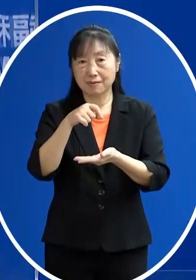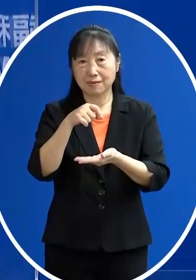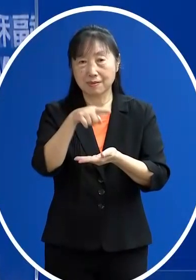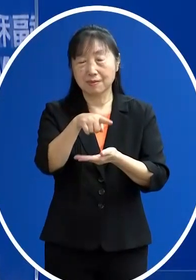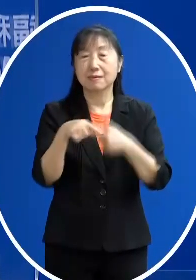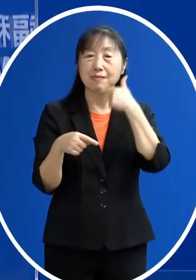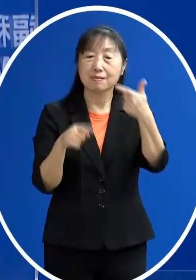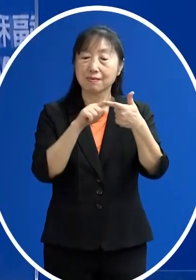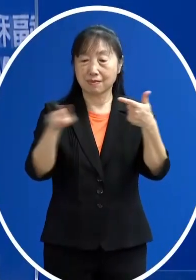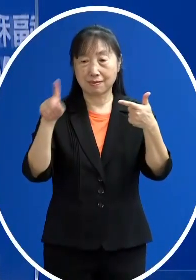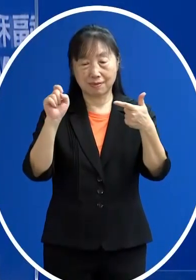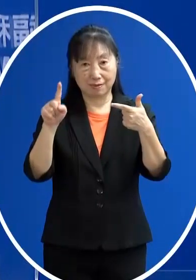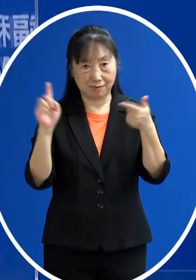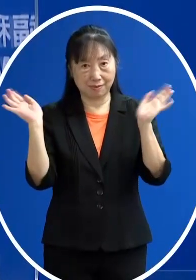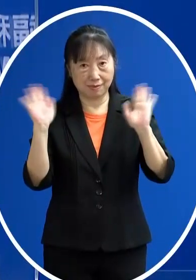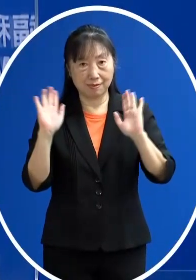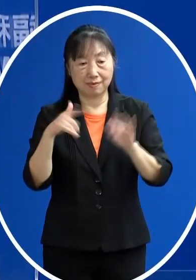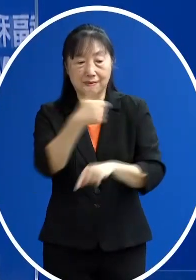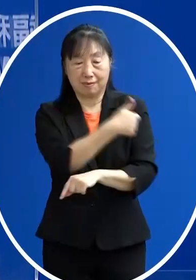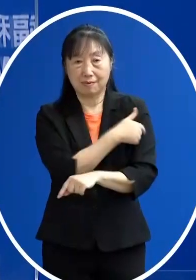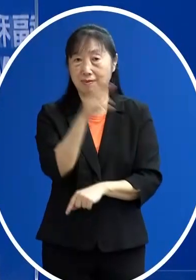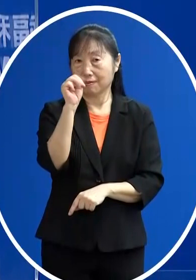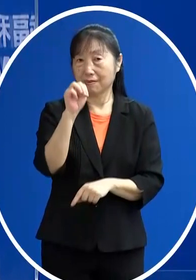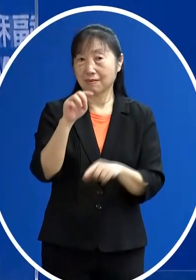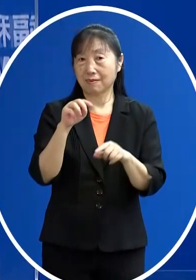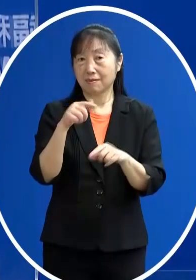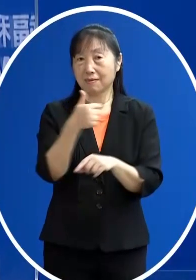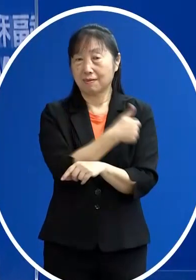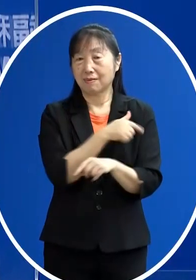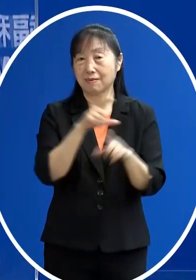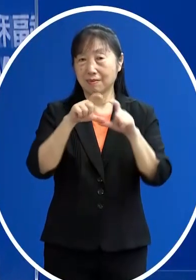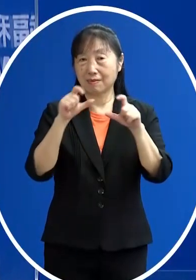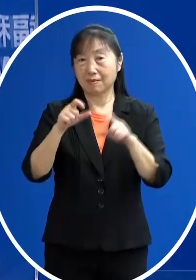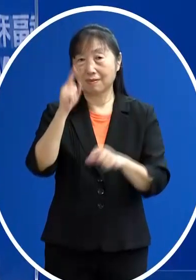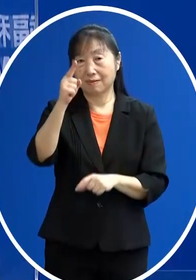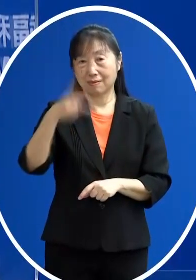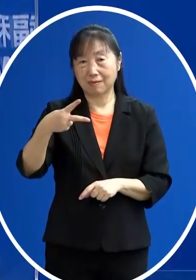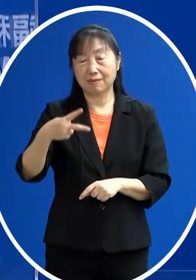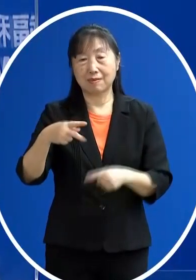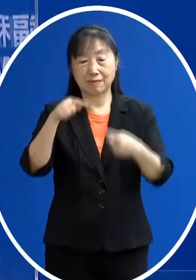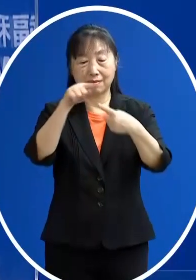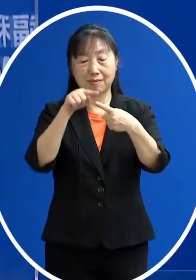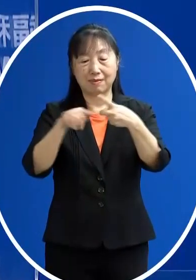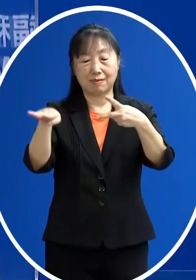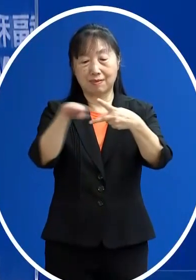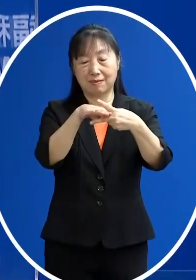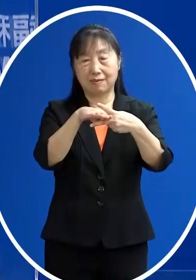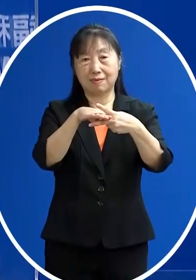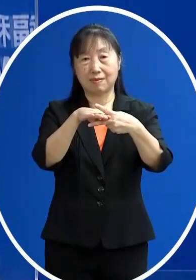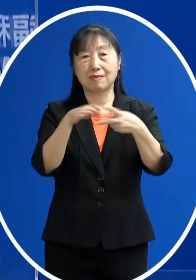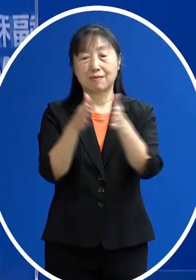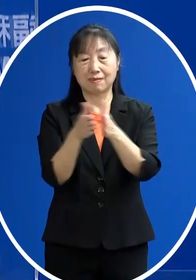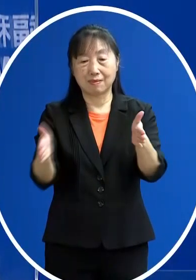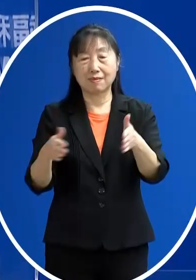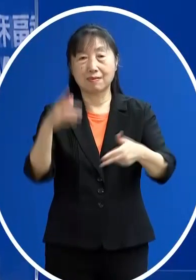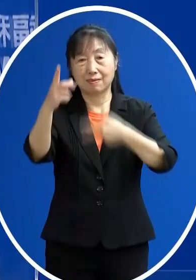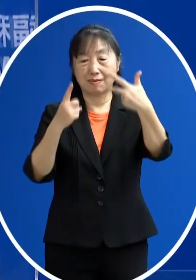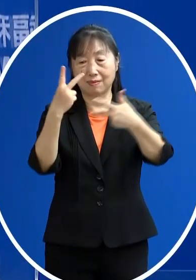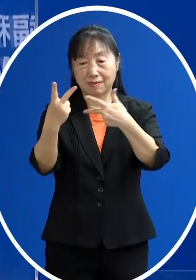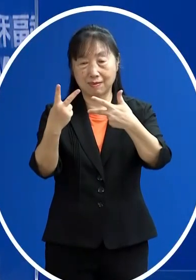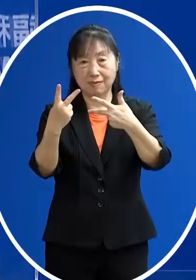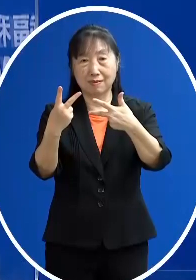童6到11岁的儿童，那接种莫德纳疫苗是2剂，2剂的间隔是12周。那